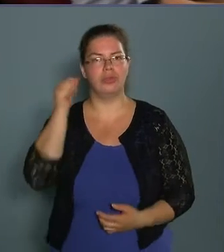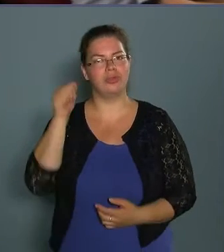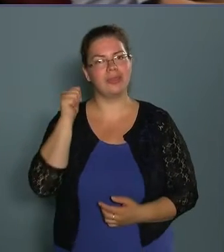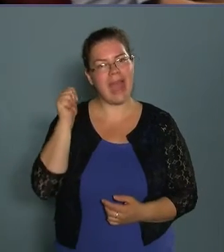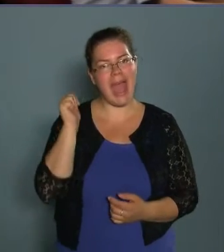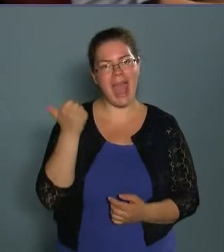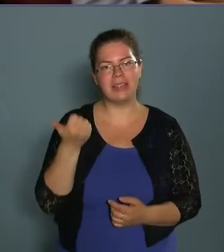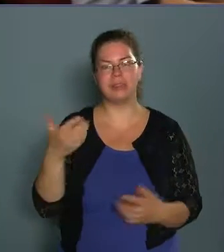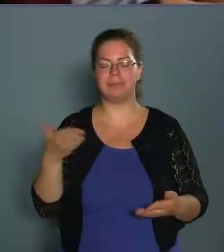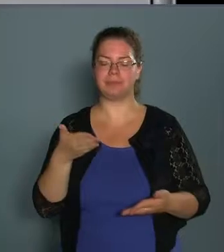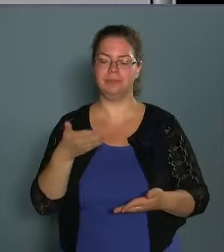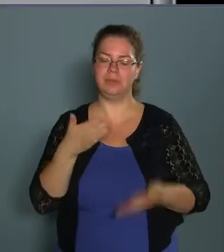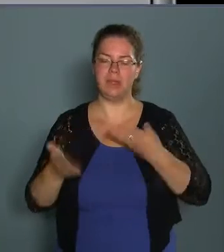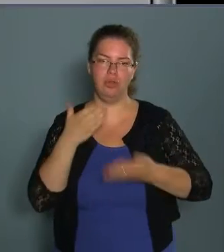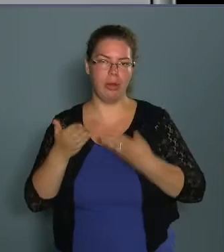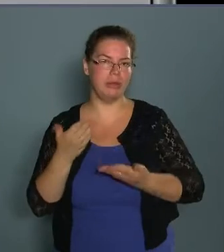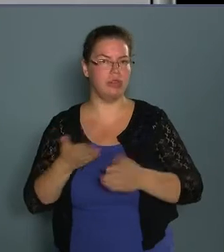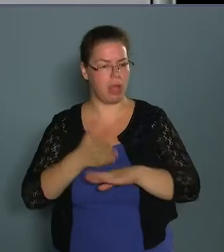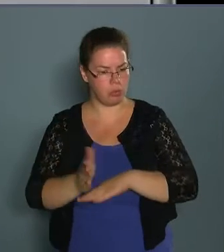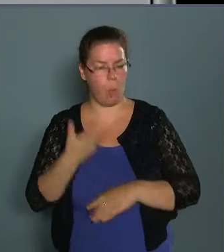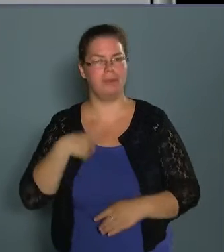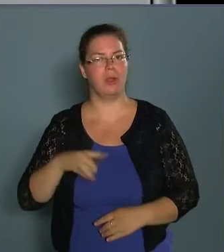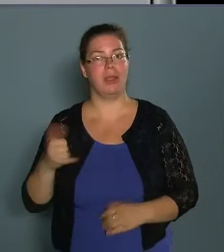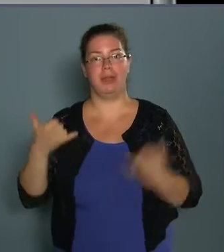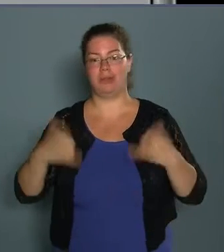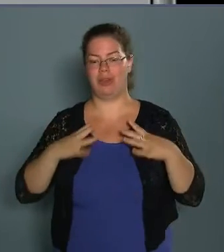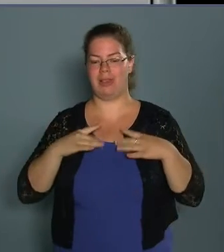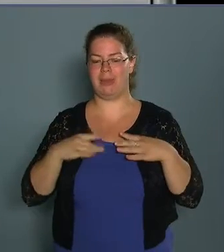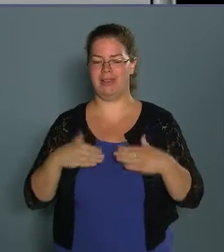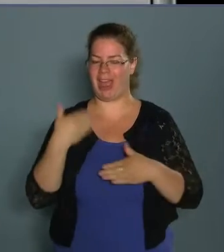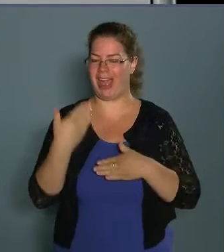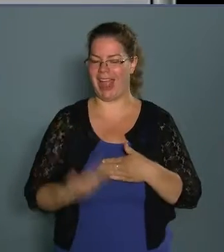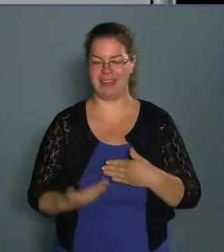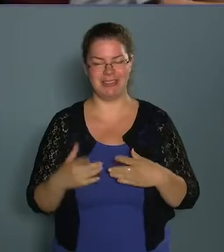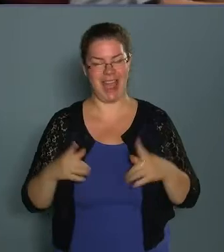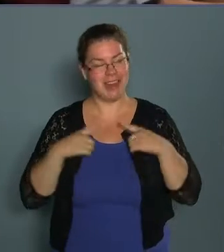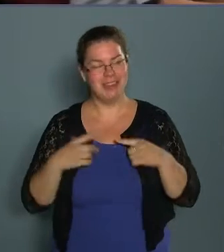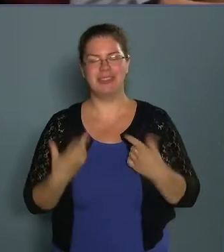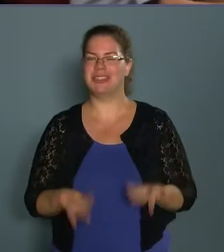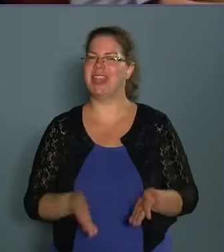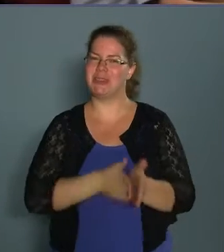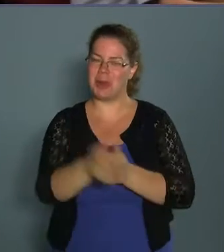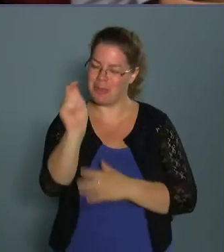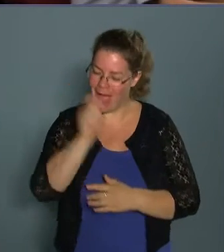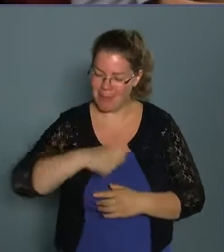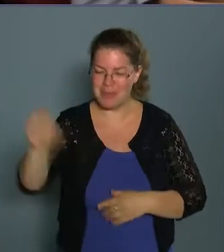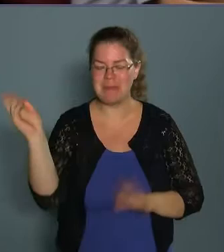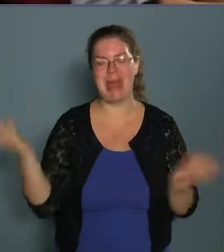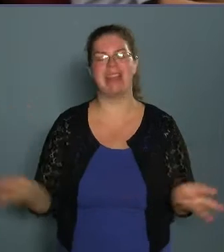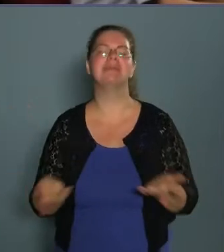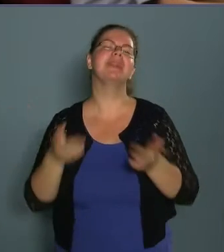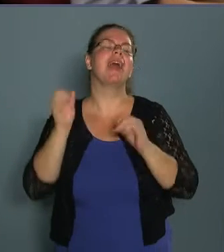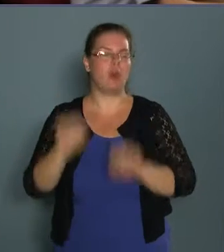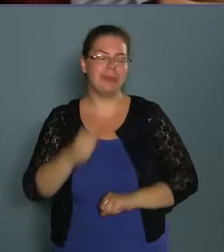tegnap a testületi ülésen túl voltunk, és most a szabadság előtt állok, tehát ezt abszolút örömmel pipáltam ki.